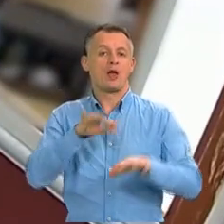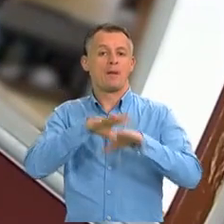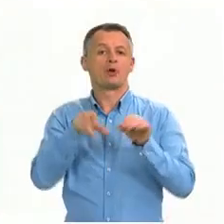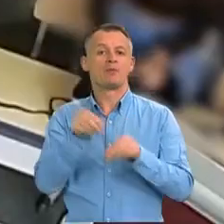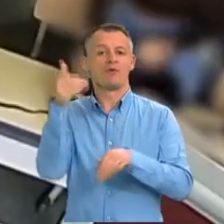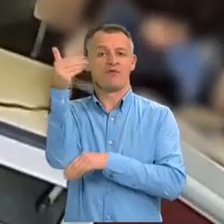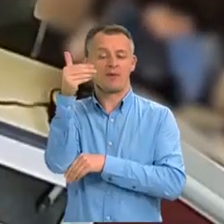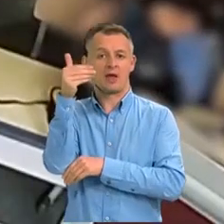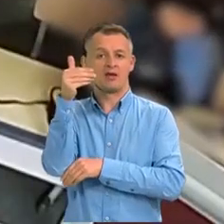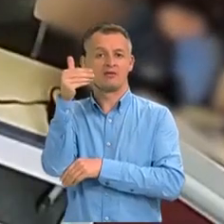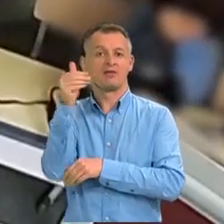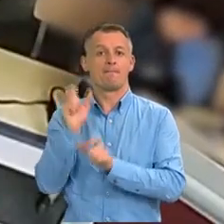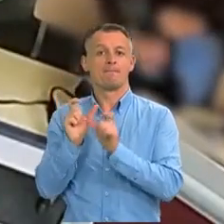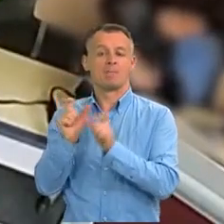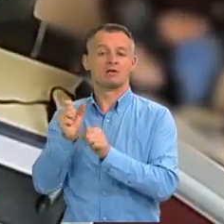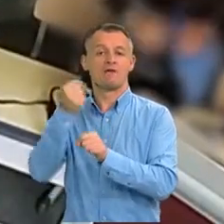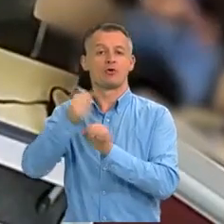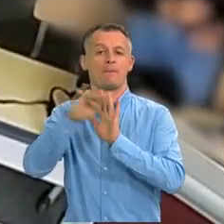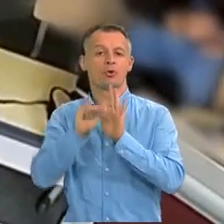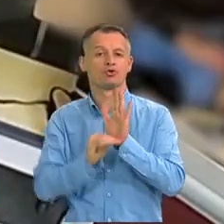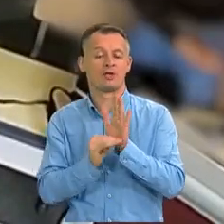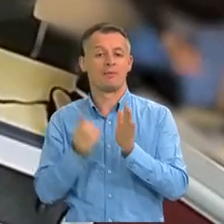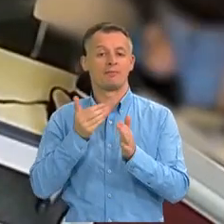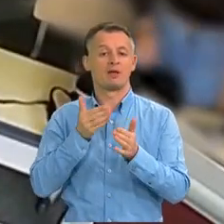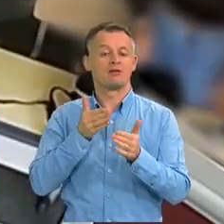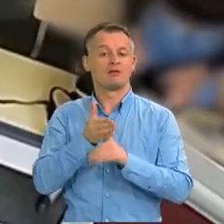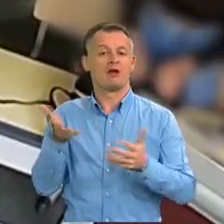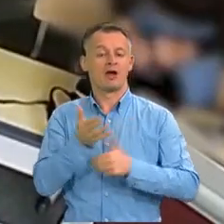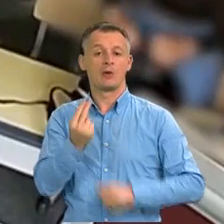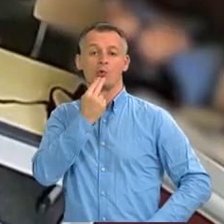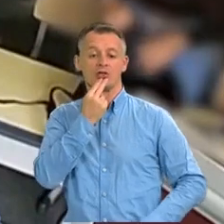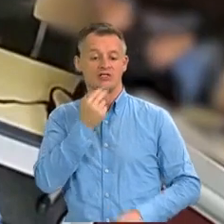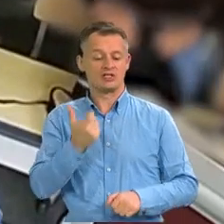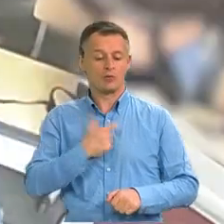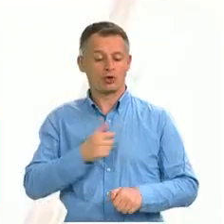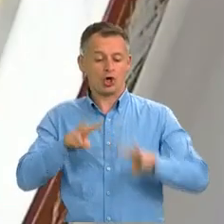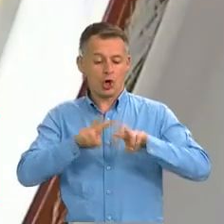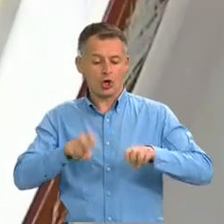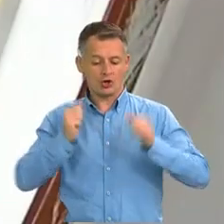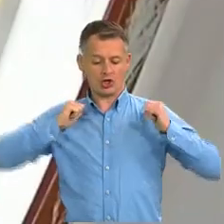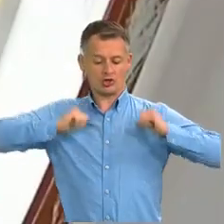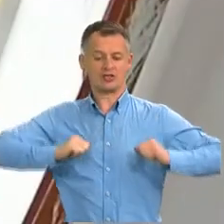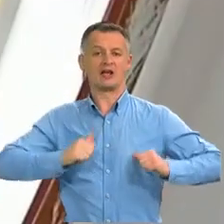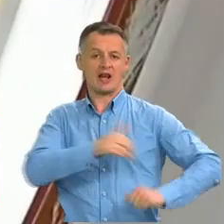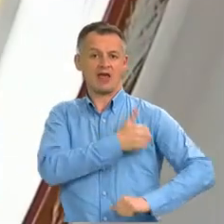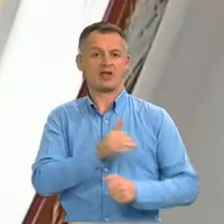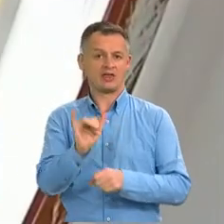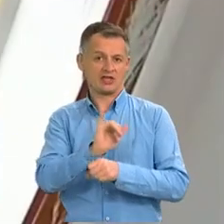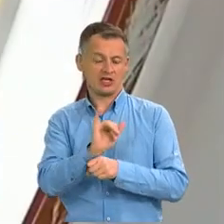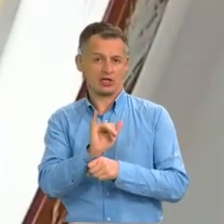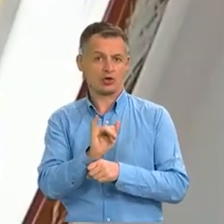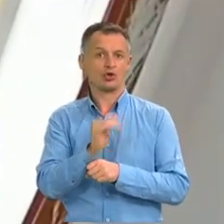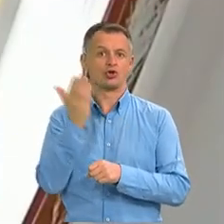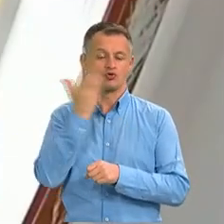firma de pază să întocmească o procedură prin care agenții de pază să poată controla ghiozdanele elevilor. Directorul unității de învățământ a fost